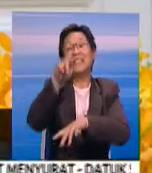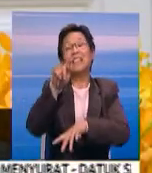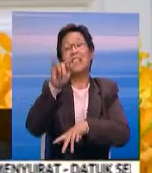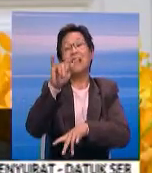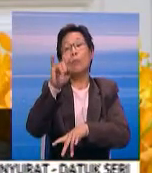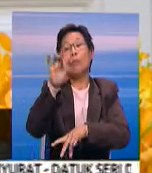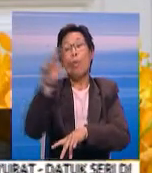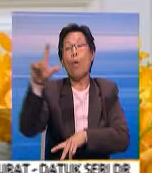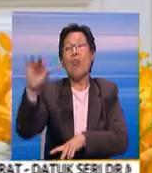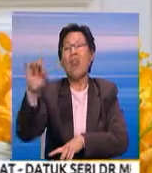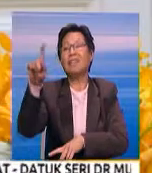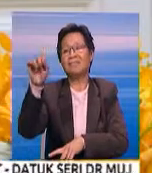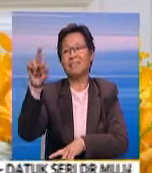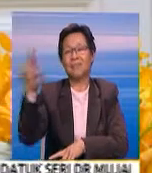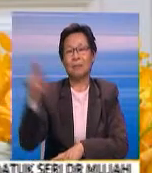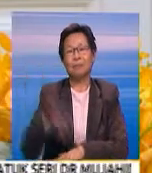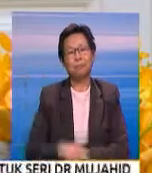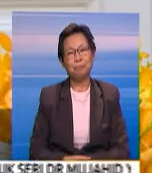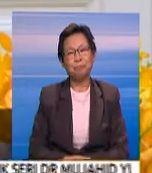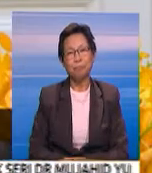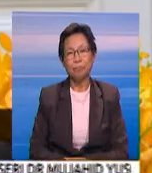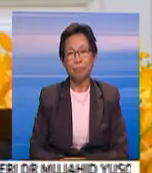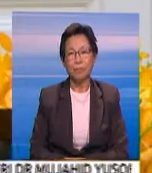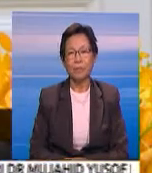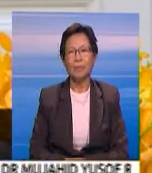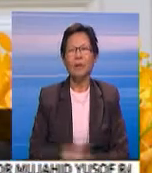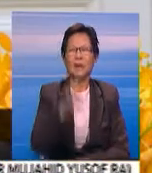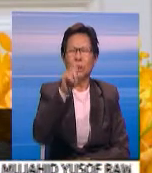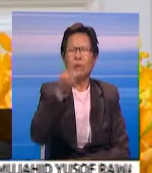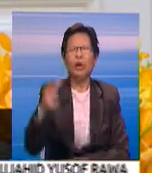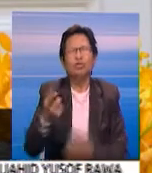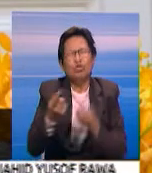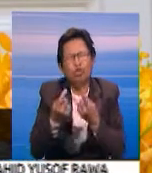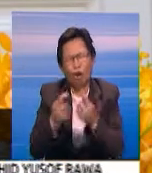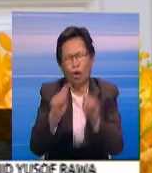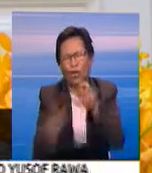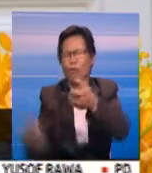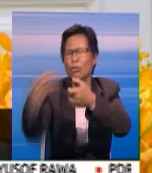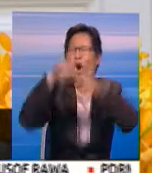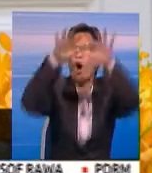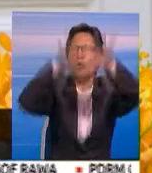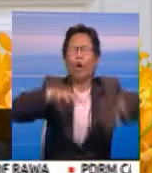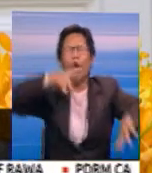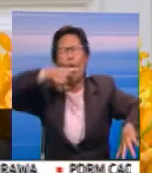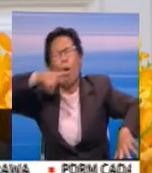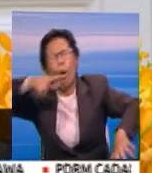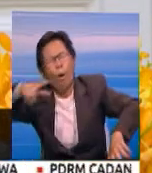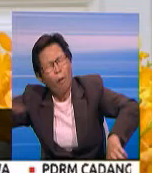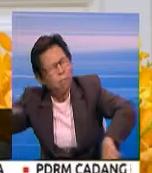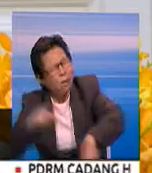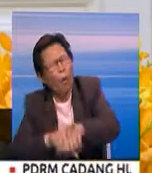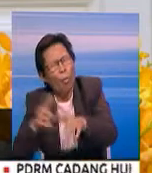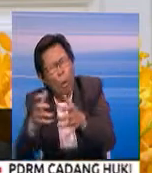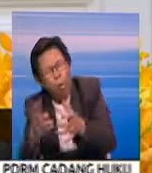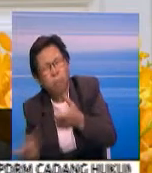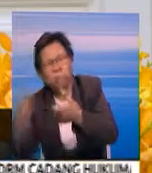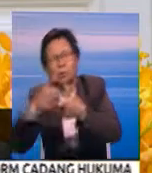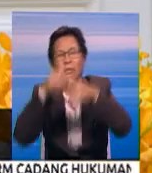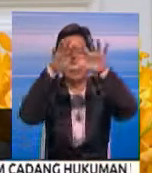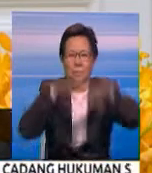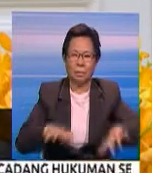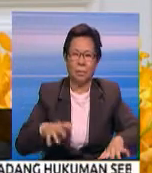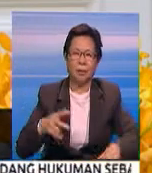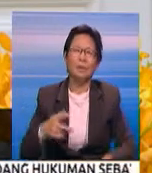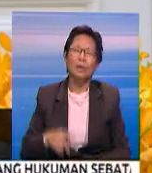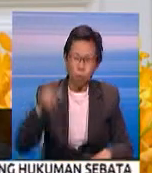The Timor Leste, which had been applying to join ASEAN over a long period of time, should in